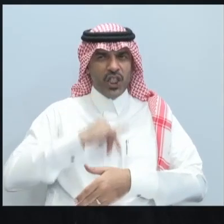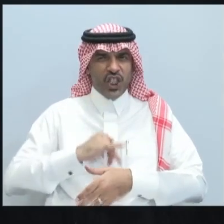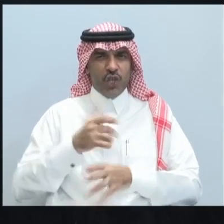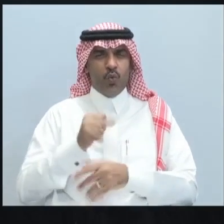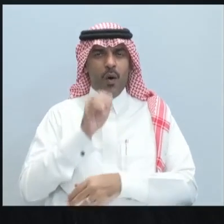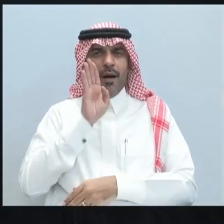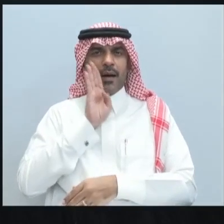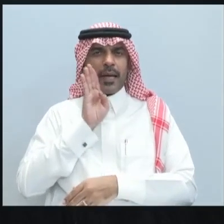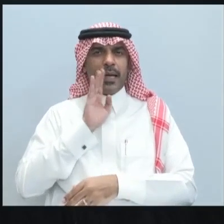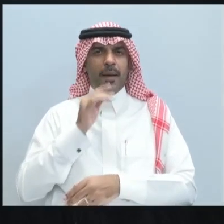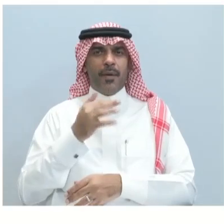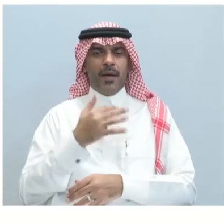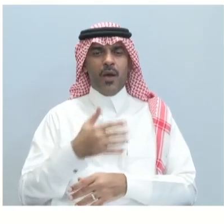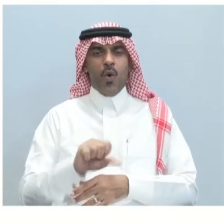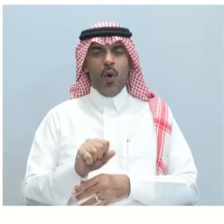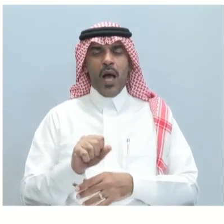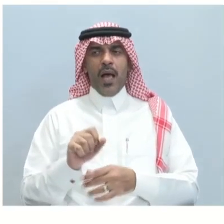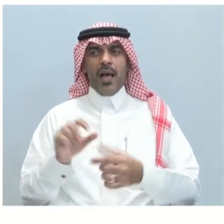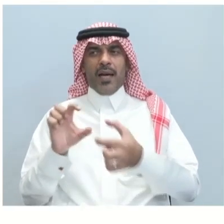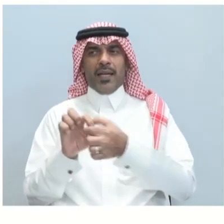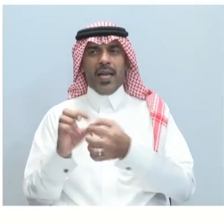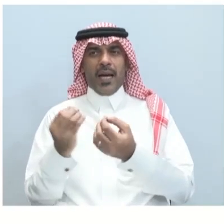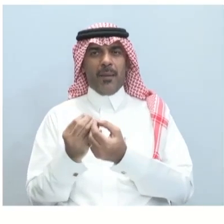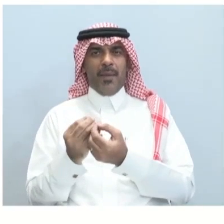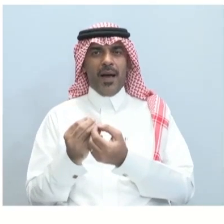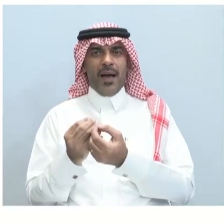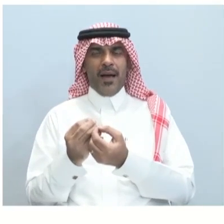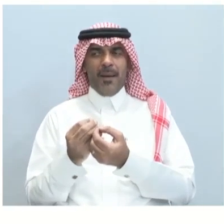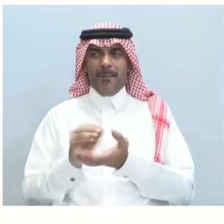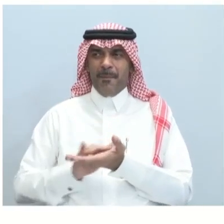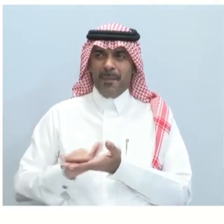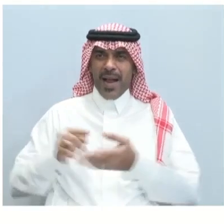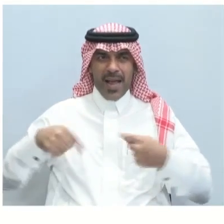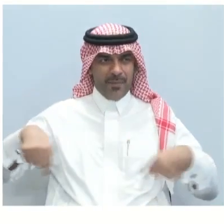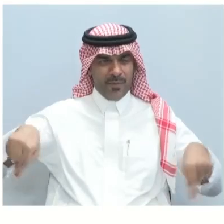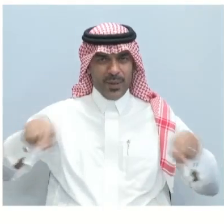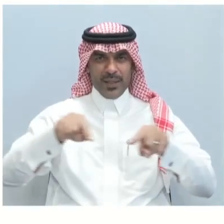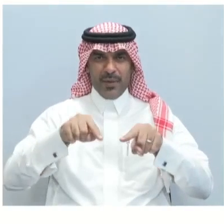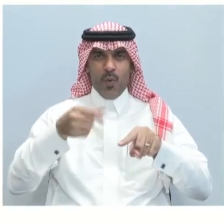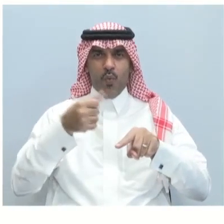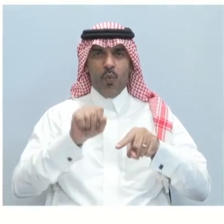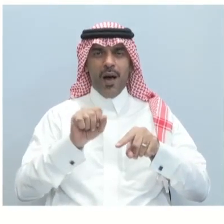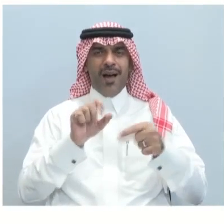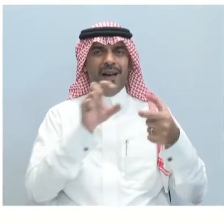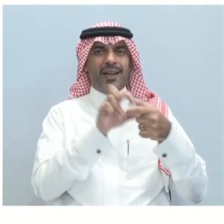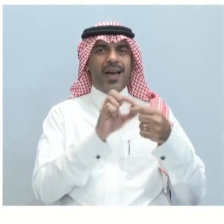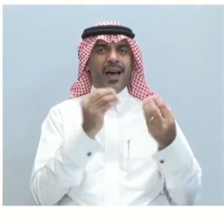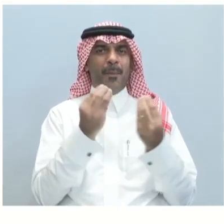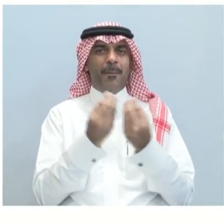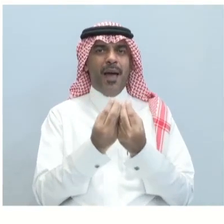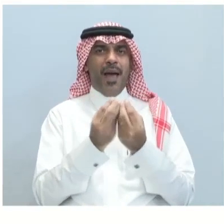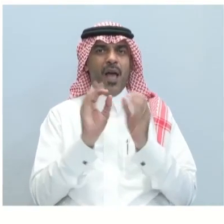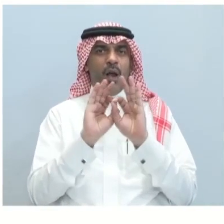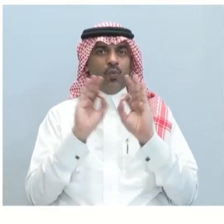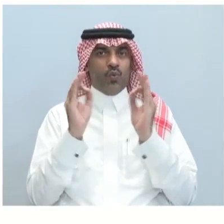وعلاقته بالبيئه الطبيعيه المحيطه به وعلاقته بالمجتمع